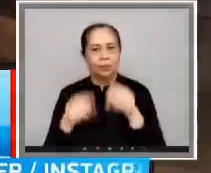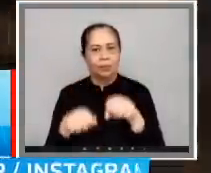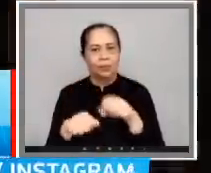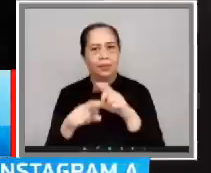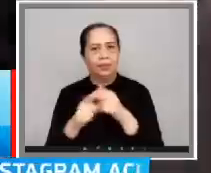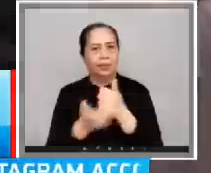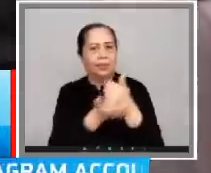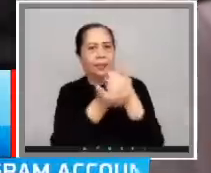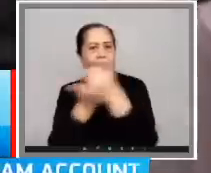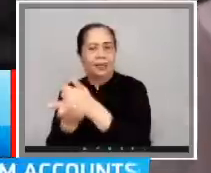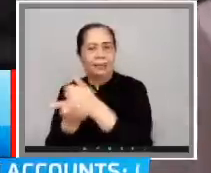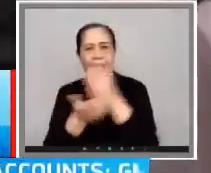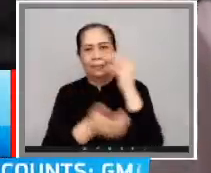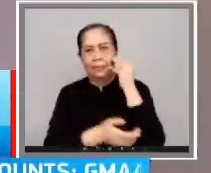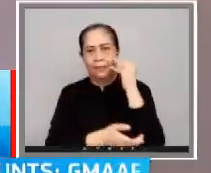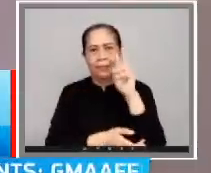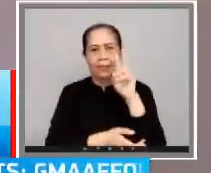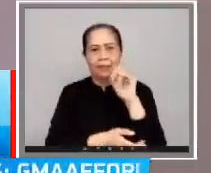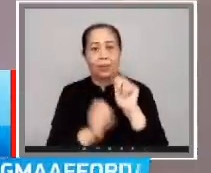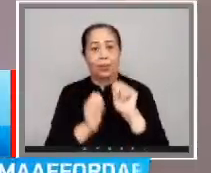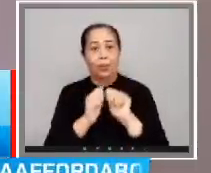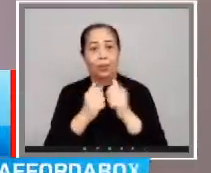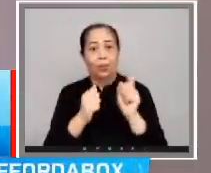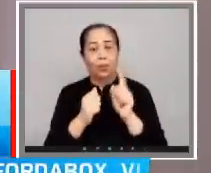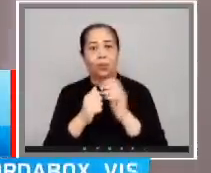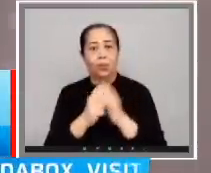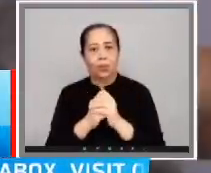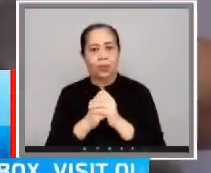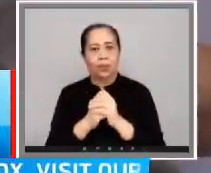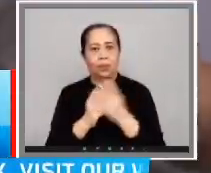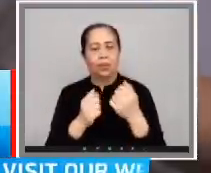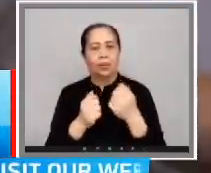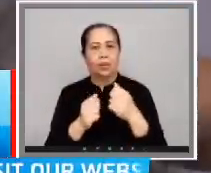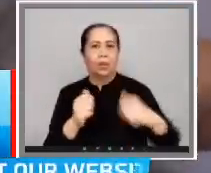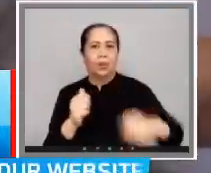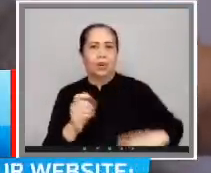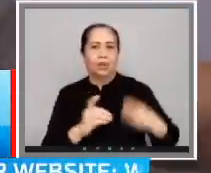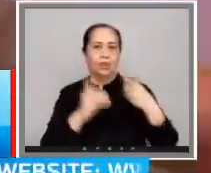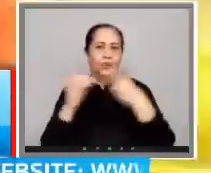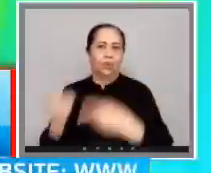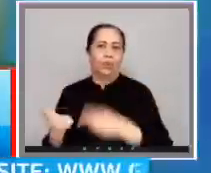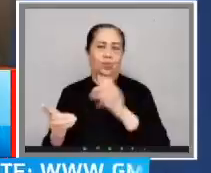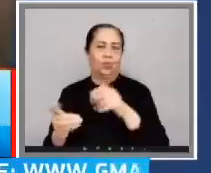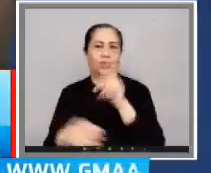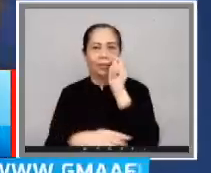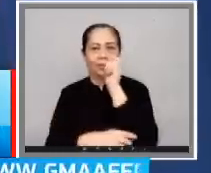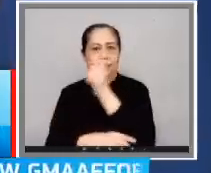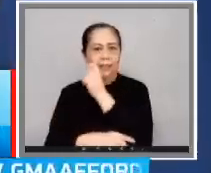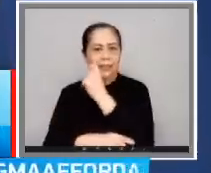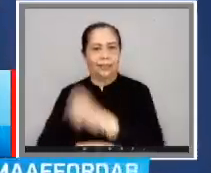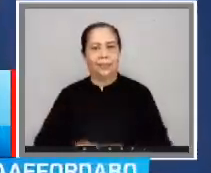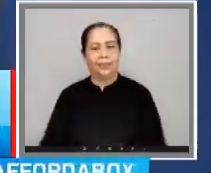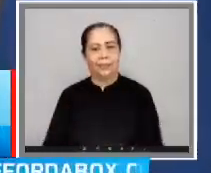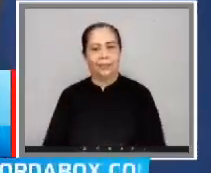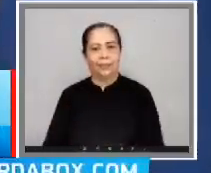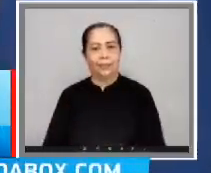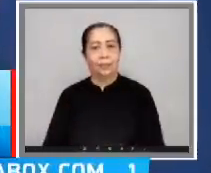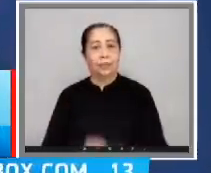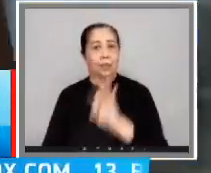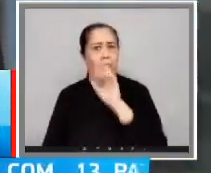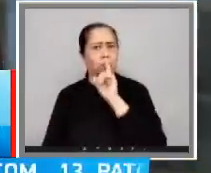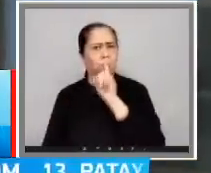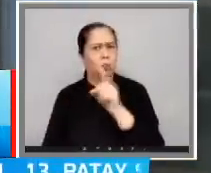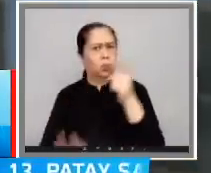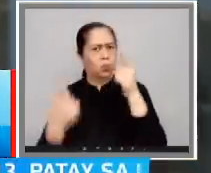si Mavi sa pamamagitan ng pagiging organ donor sa kanyang kakambal. Eh kung sa tunay na